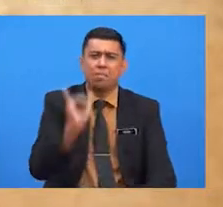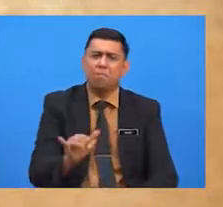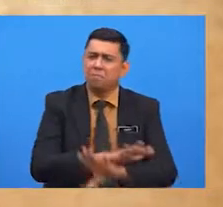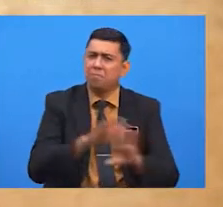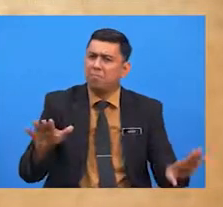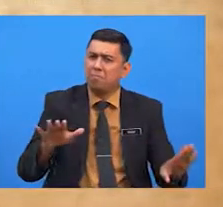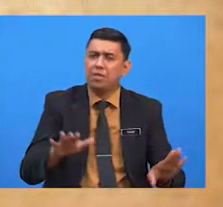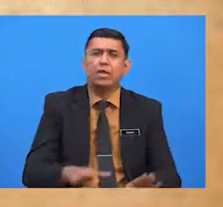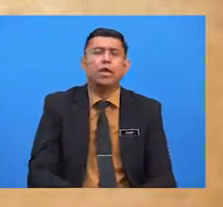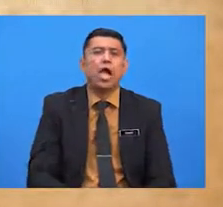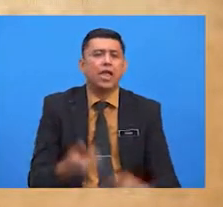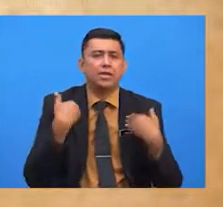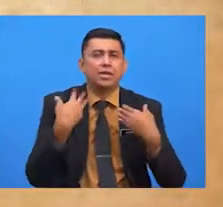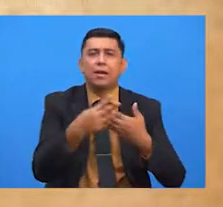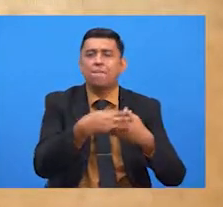tidak berkemahiran.